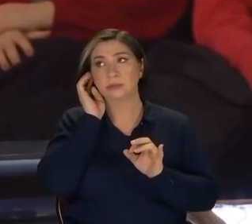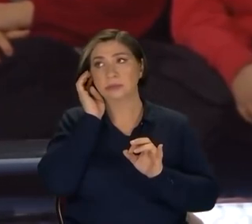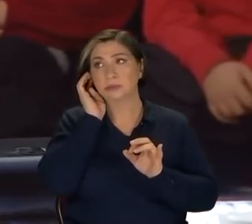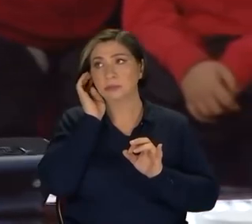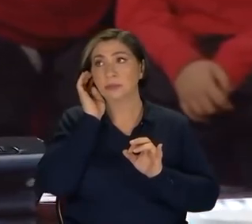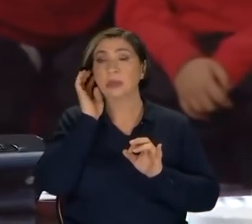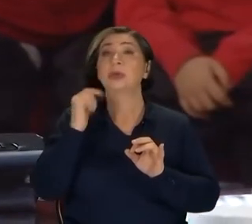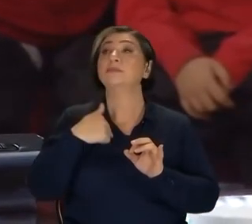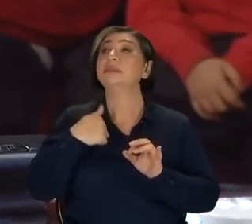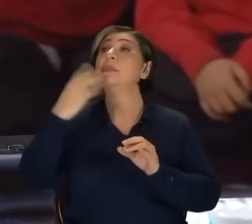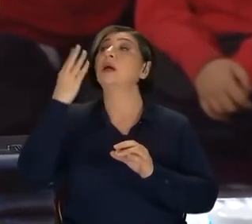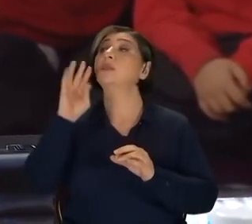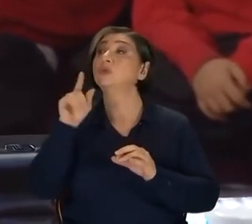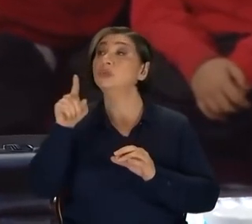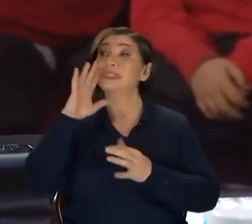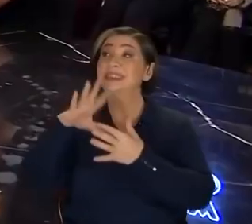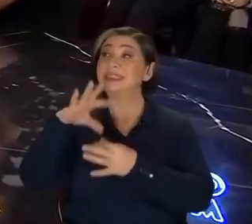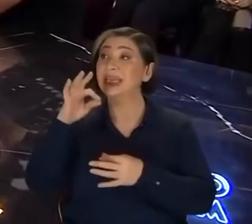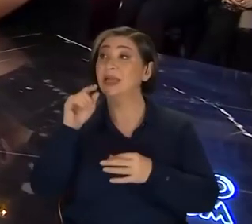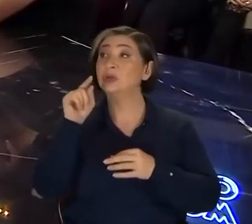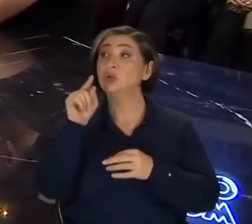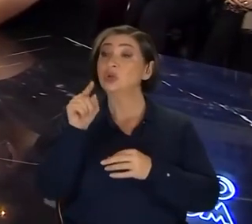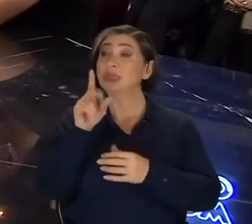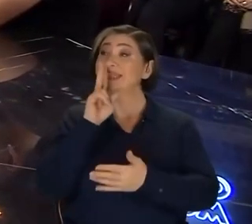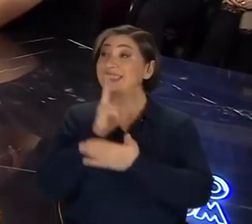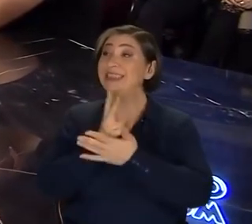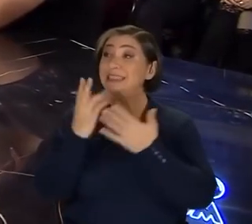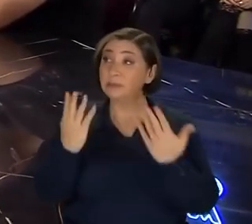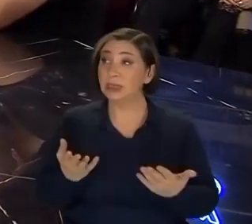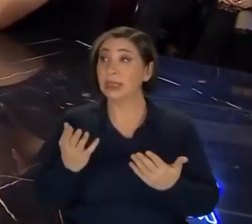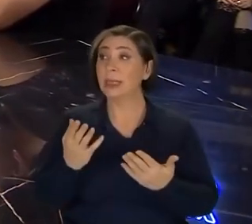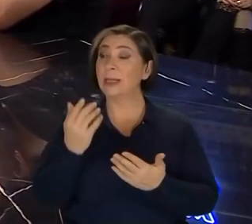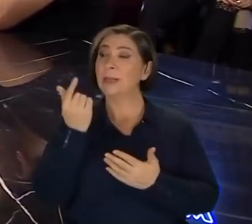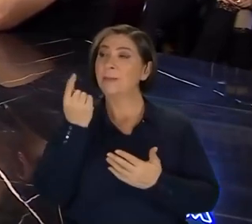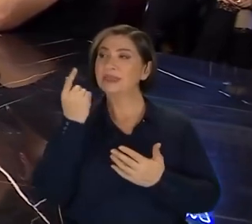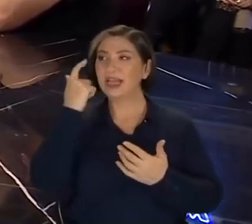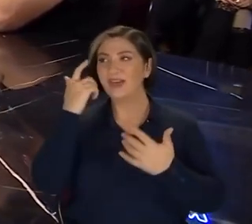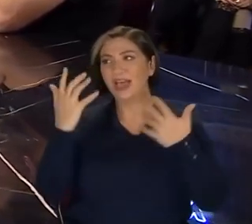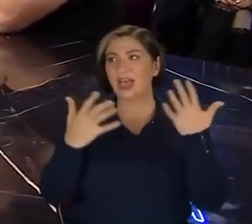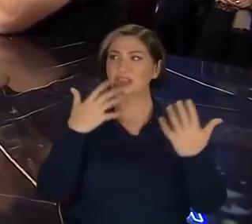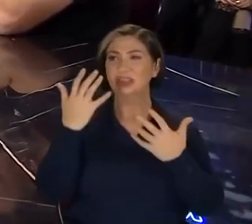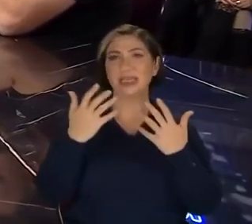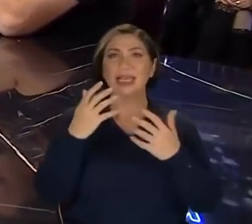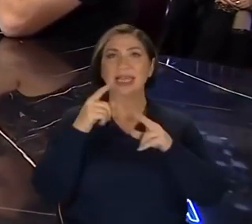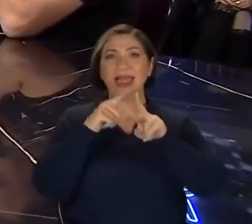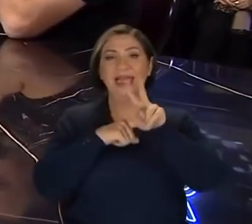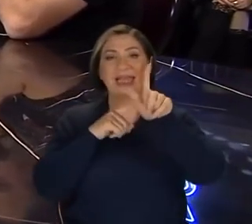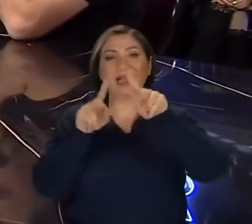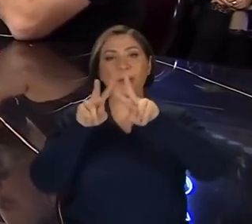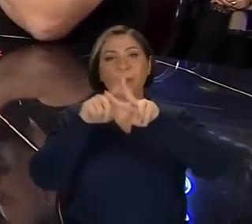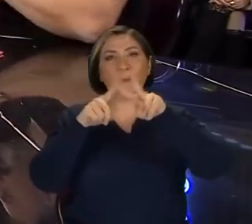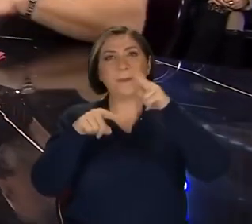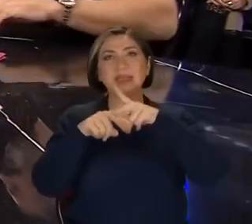bu insanlar şunu, yani şu kesinleşti mi? Biraz kafa da karıştı. Mesela işte Yılmaz'ın